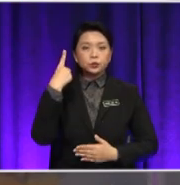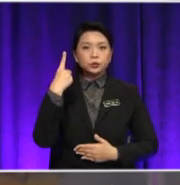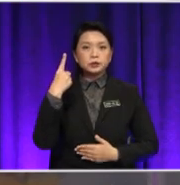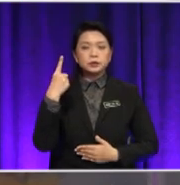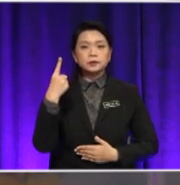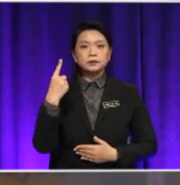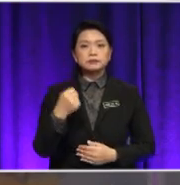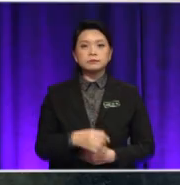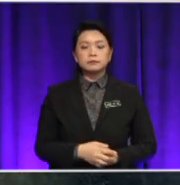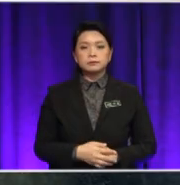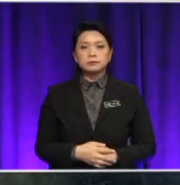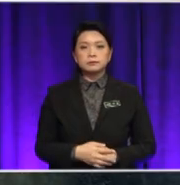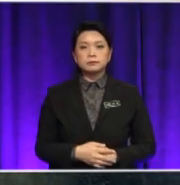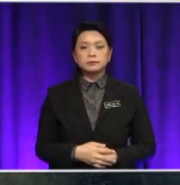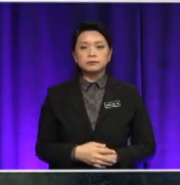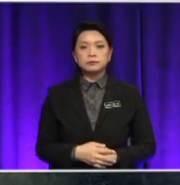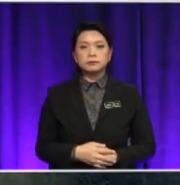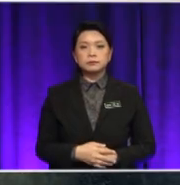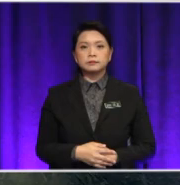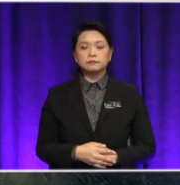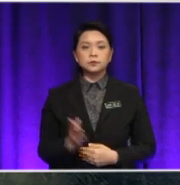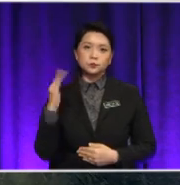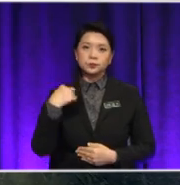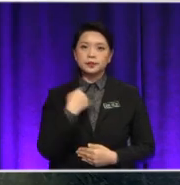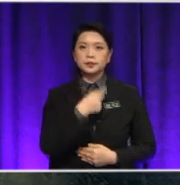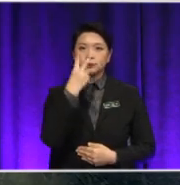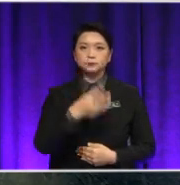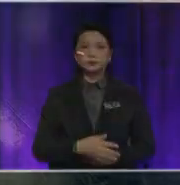ini. Wah, video apa tu? Kalau nak tahu, jom kita tengok.